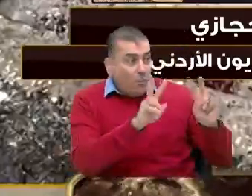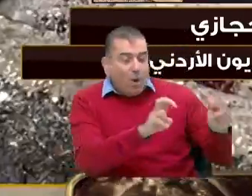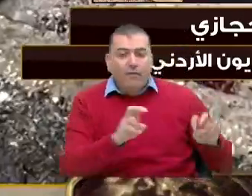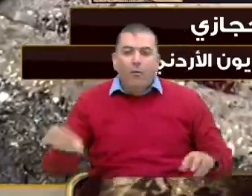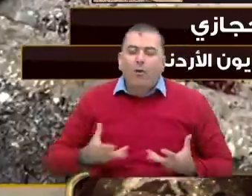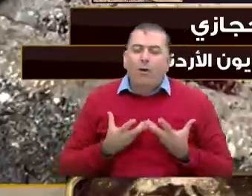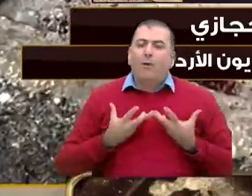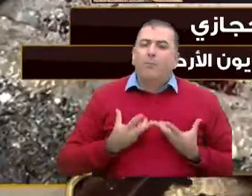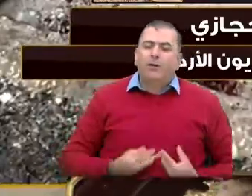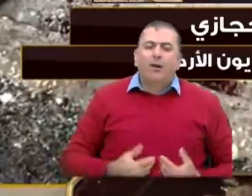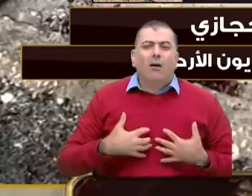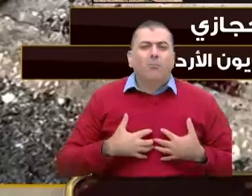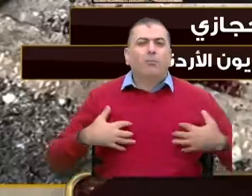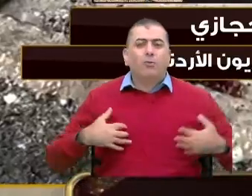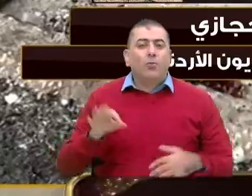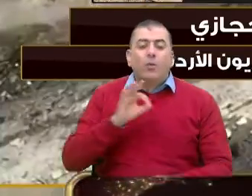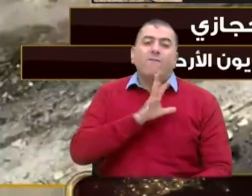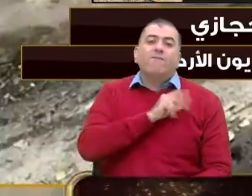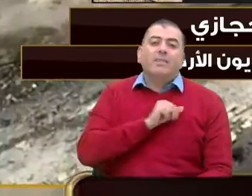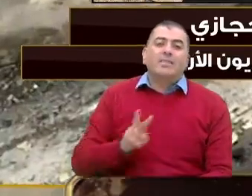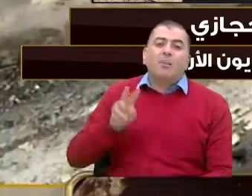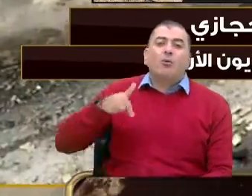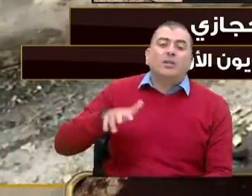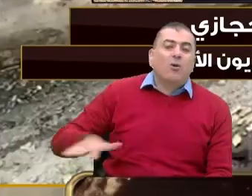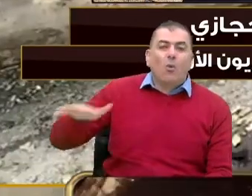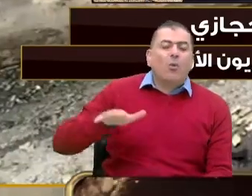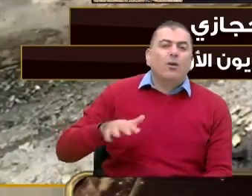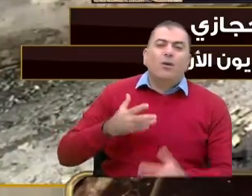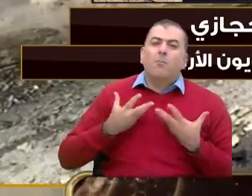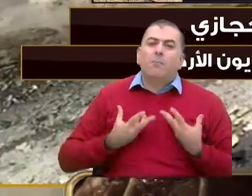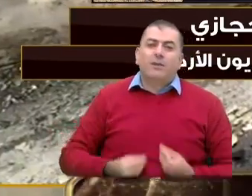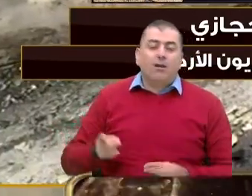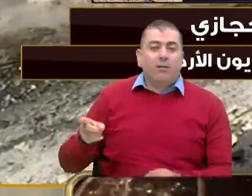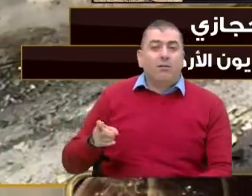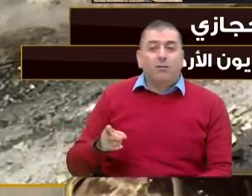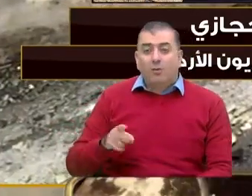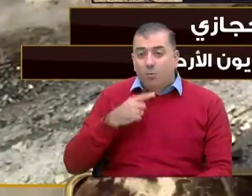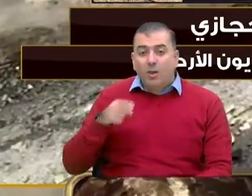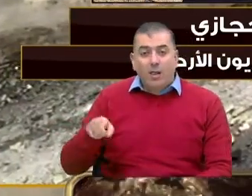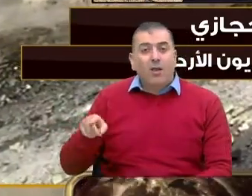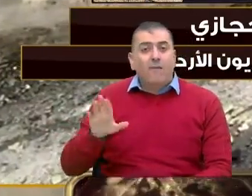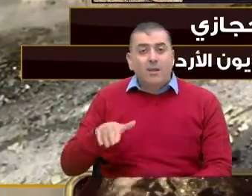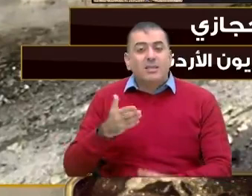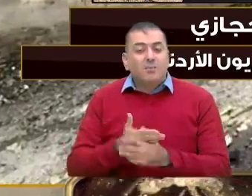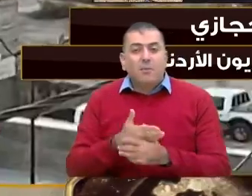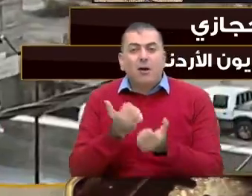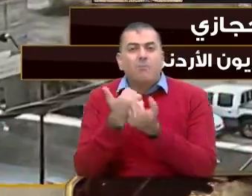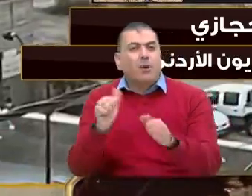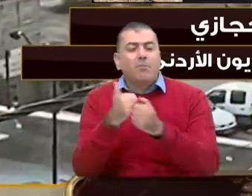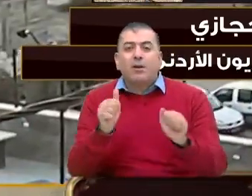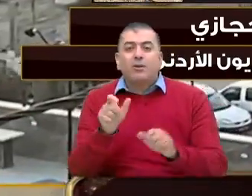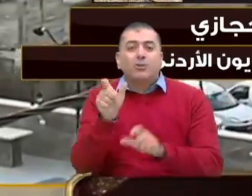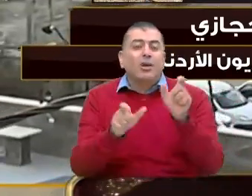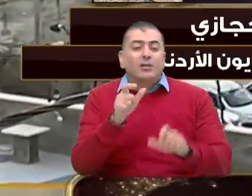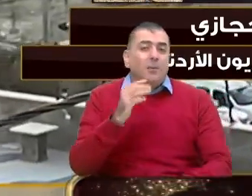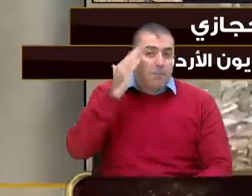الضفة والقدس لا سيما بعد هذه الهدنة التي ستشمل الإفراج عن أسرى من